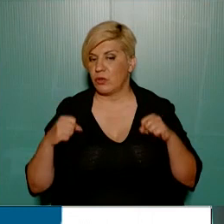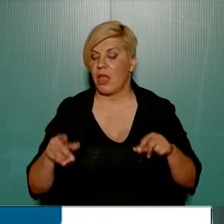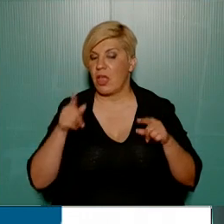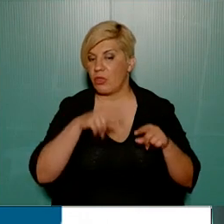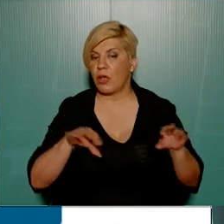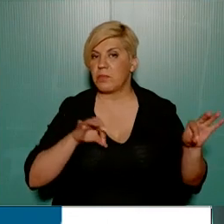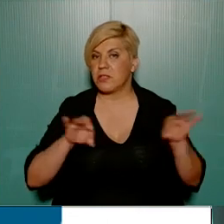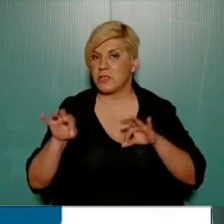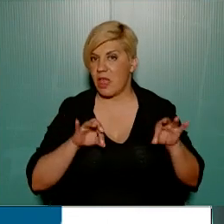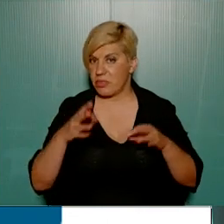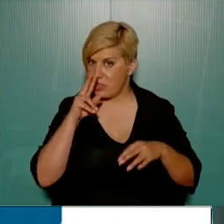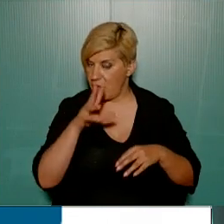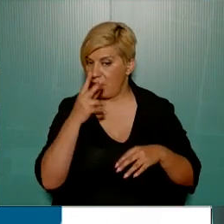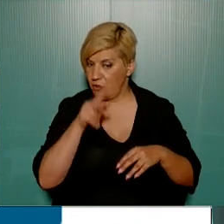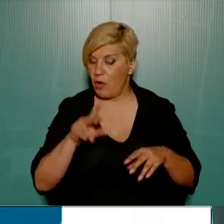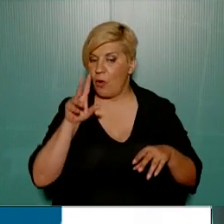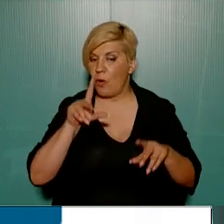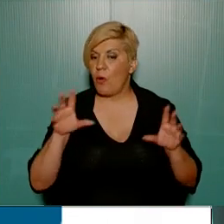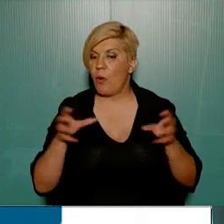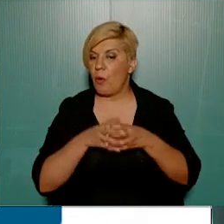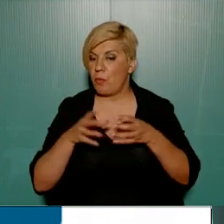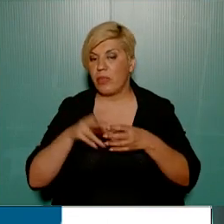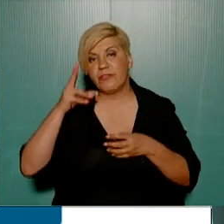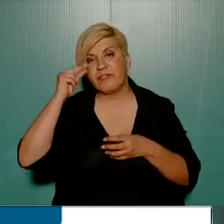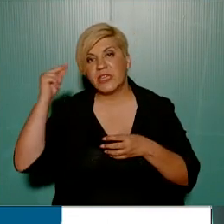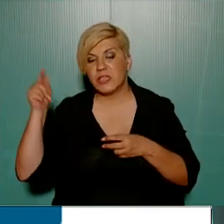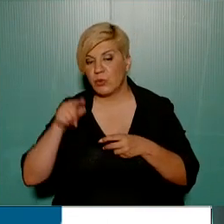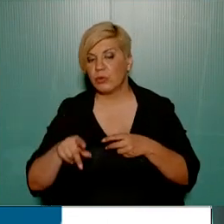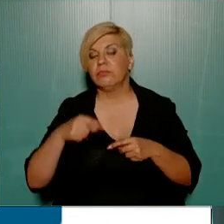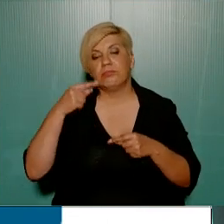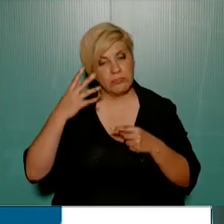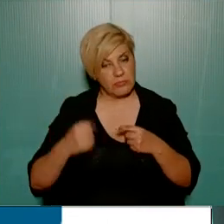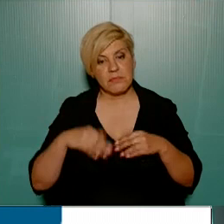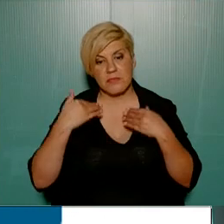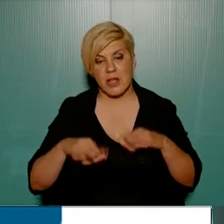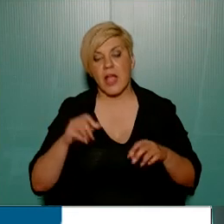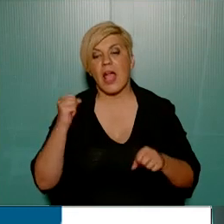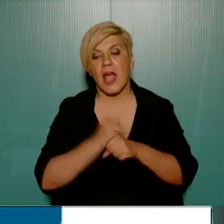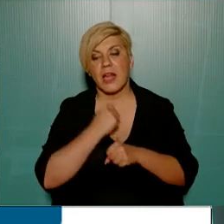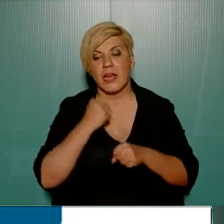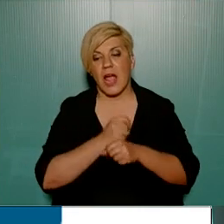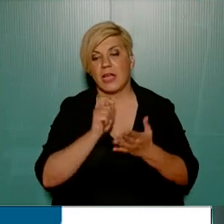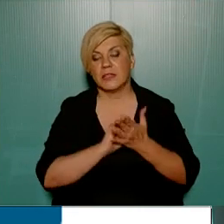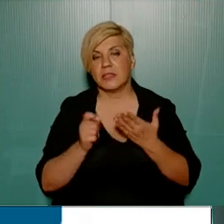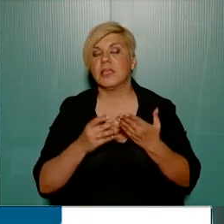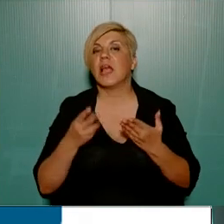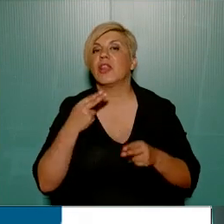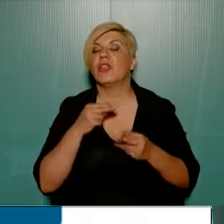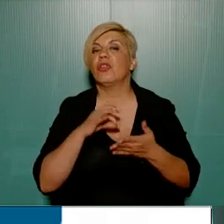κάποια σχέδια. Ομάδες φοιτητών κατά καιρούς έχουν κάνει εργασίες για την